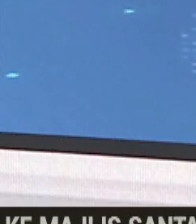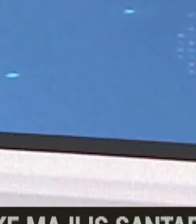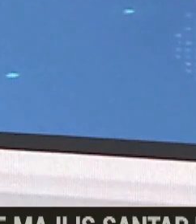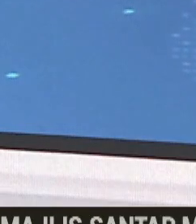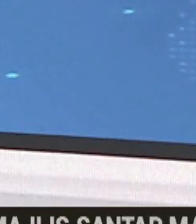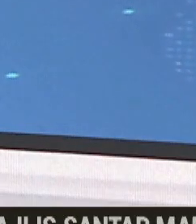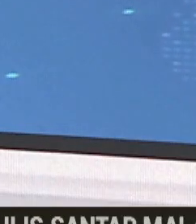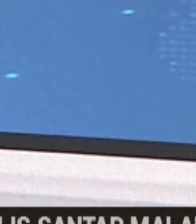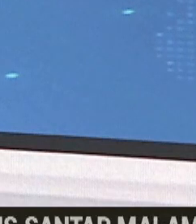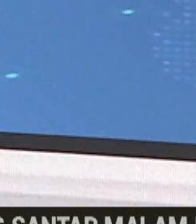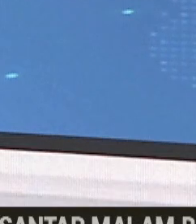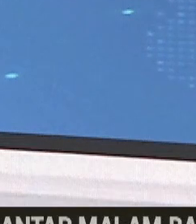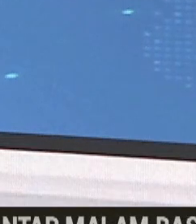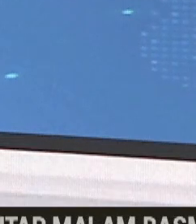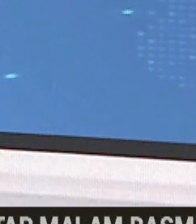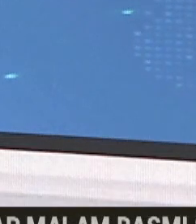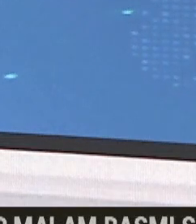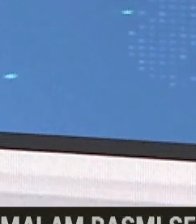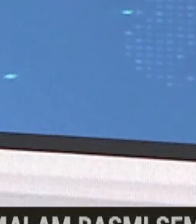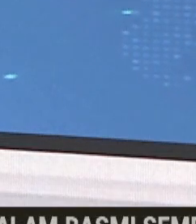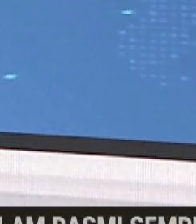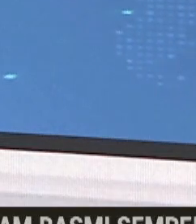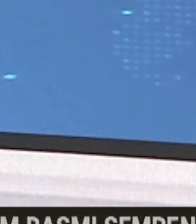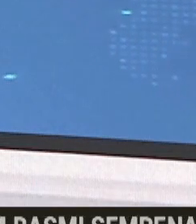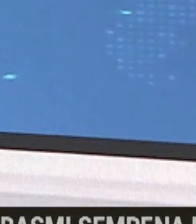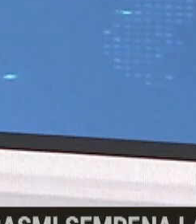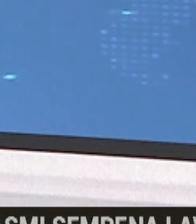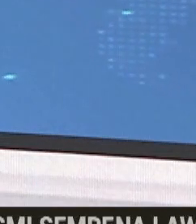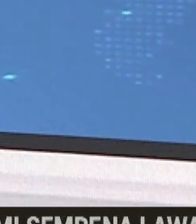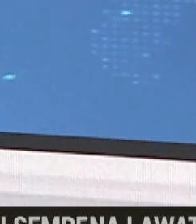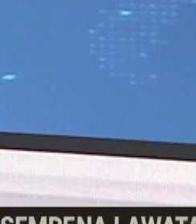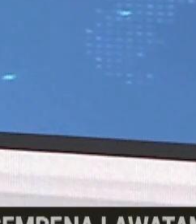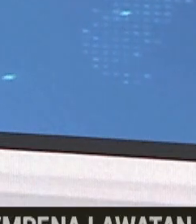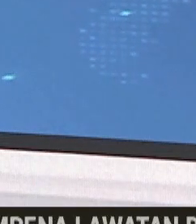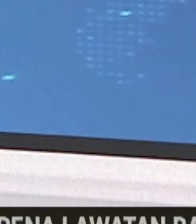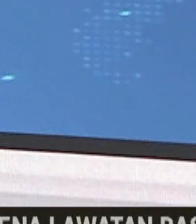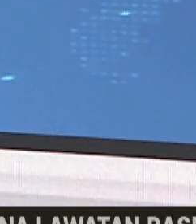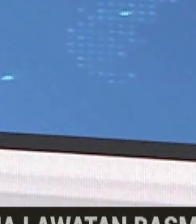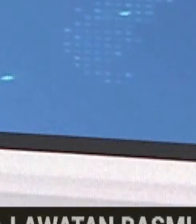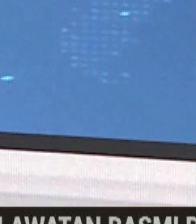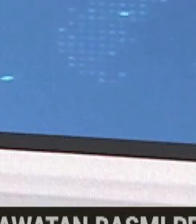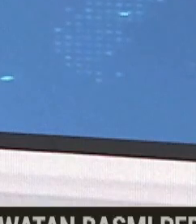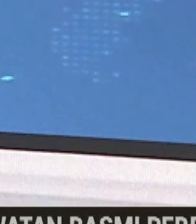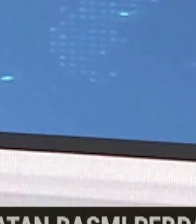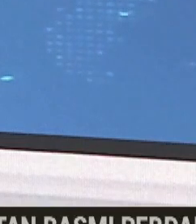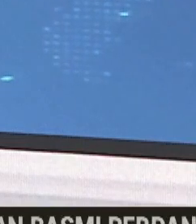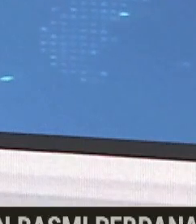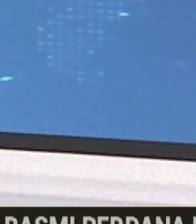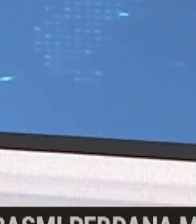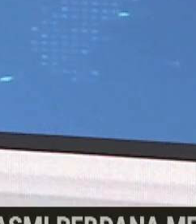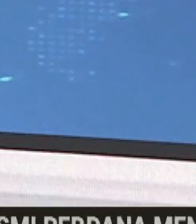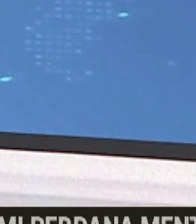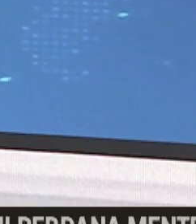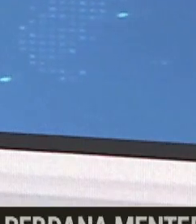Lima ahli kontingen negara Brunei Darussalam pulang ke tanah air petang kemarin selepas menyertai Sukan Asia ke-19 Hangzhou,